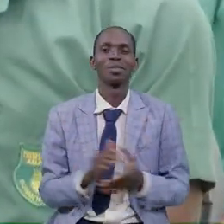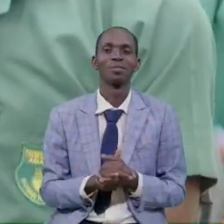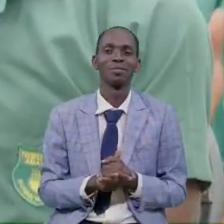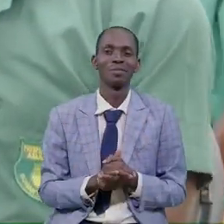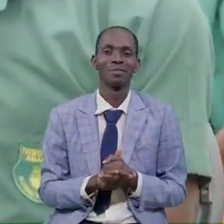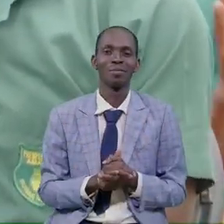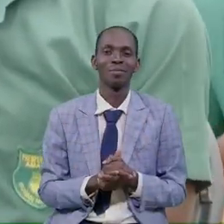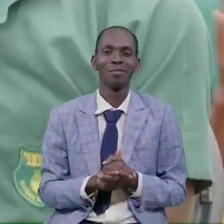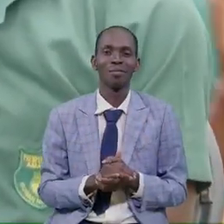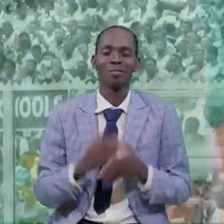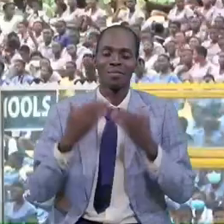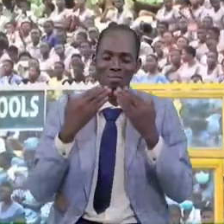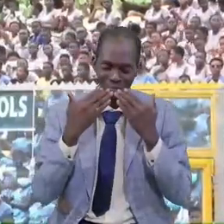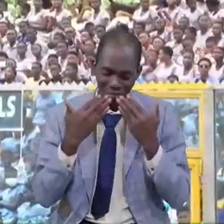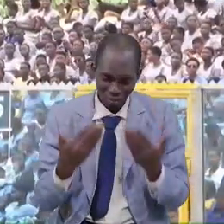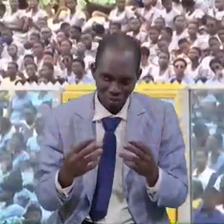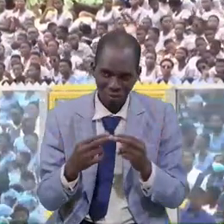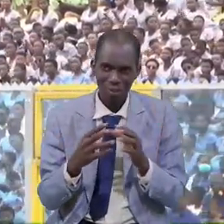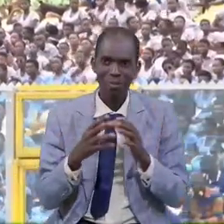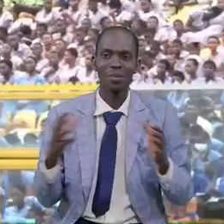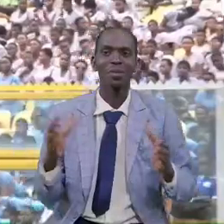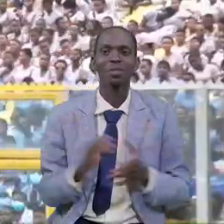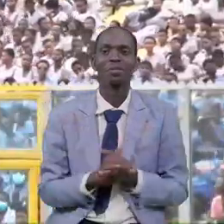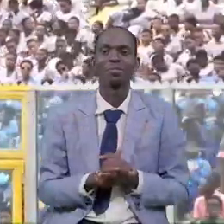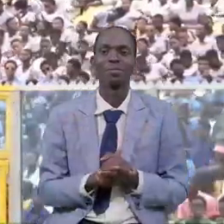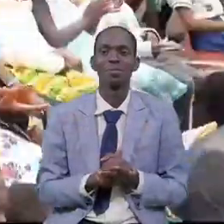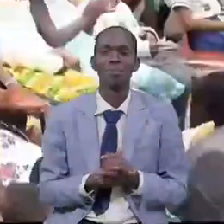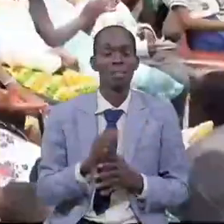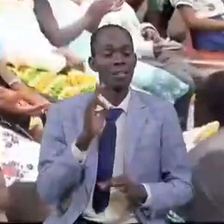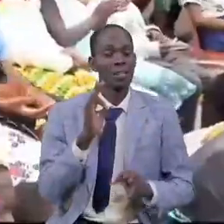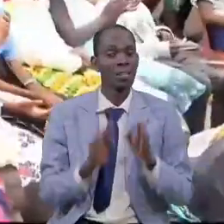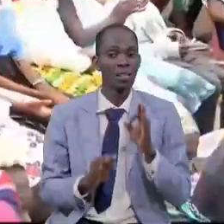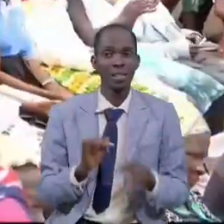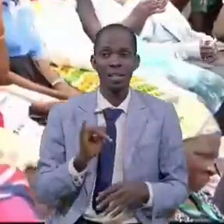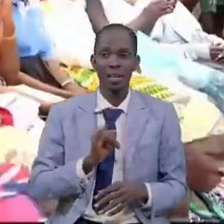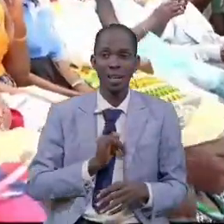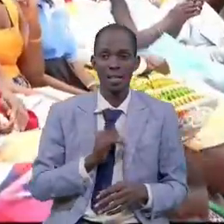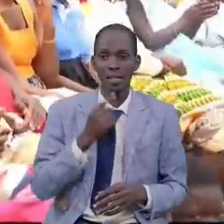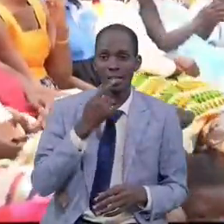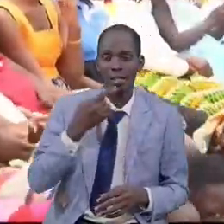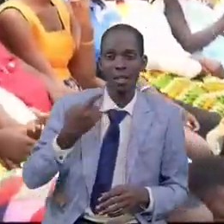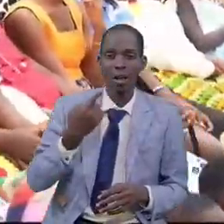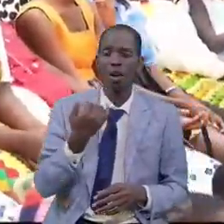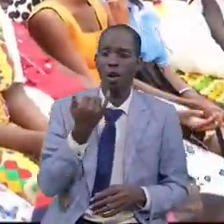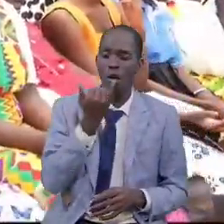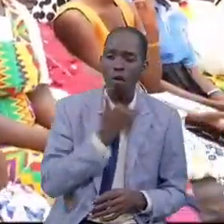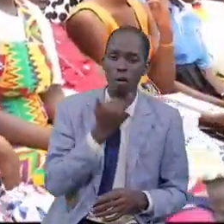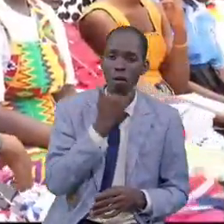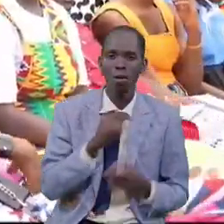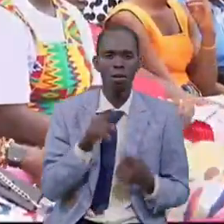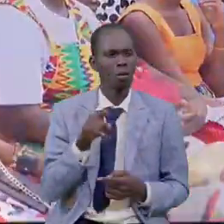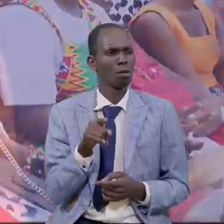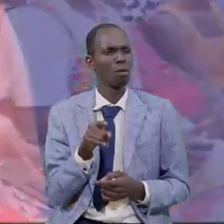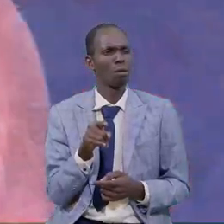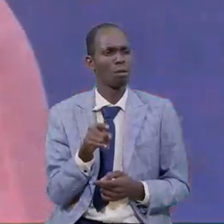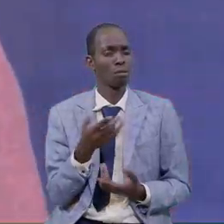you very much. If I speak, si not je vous parlais mal. So, this is the way